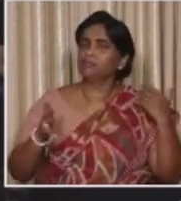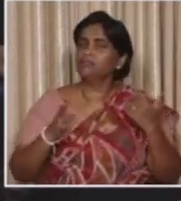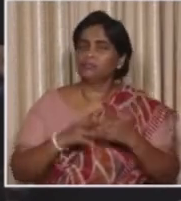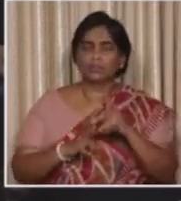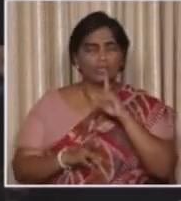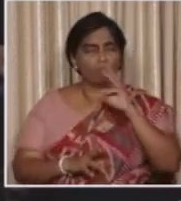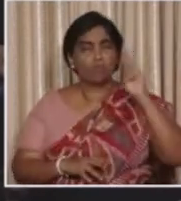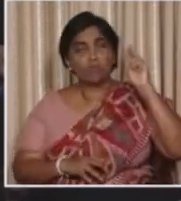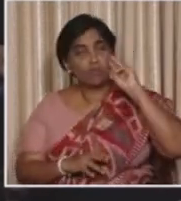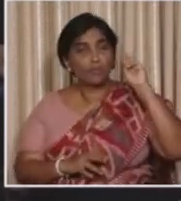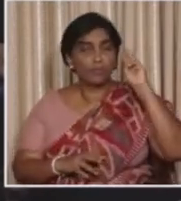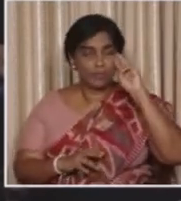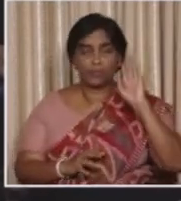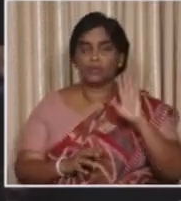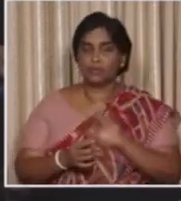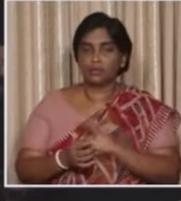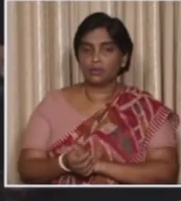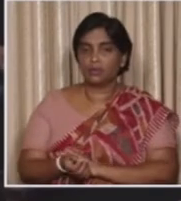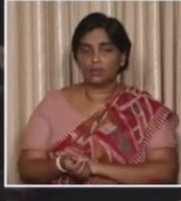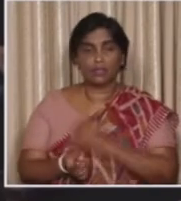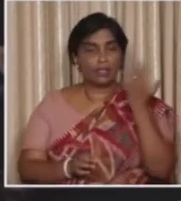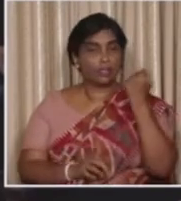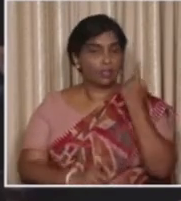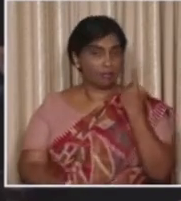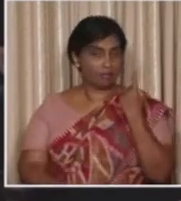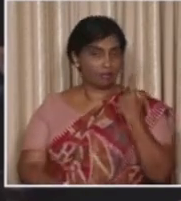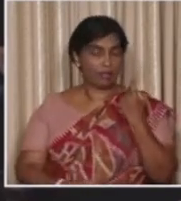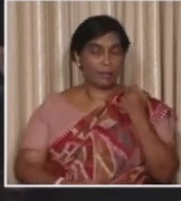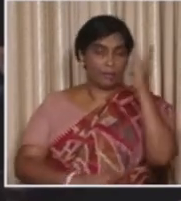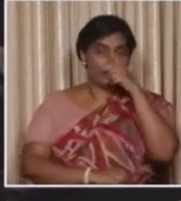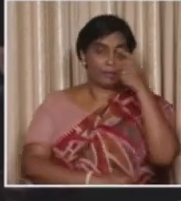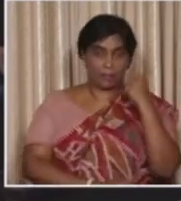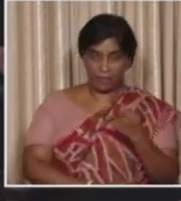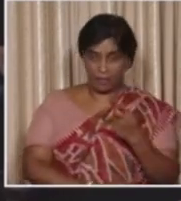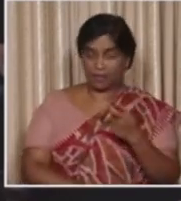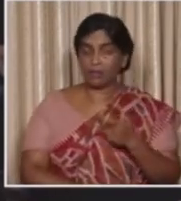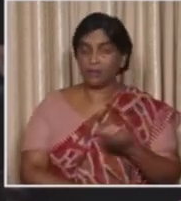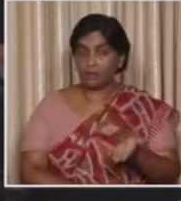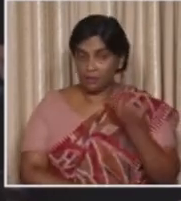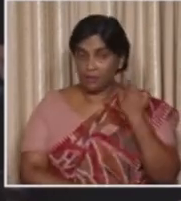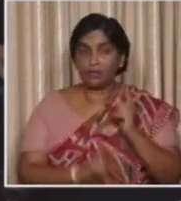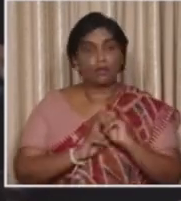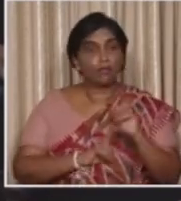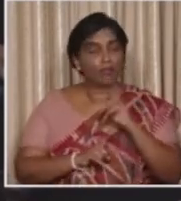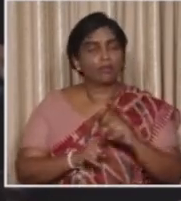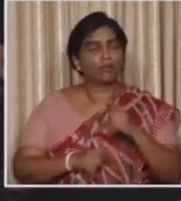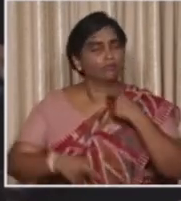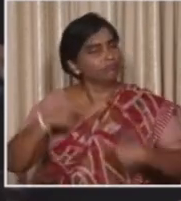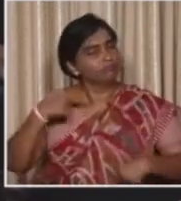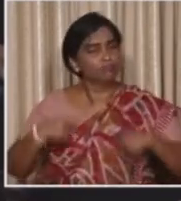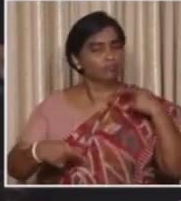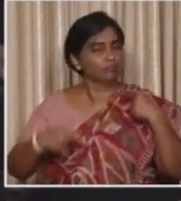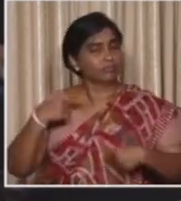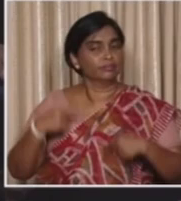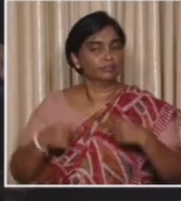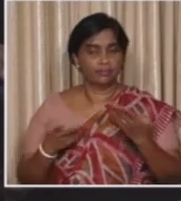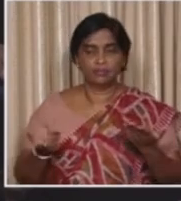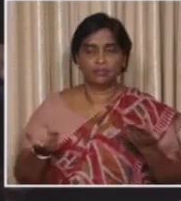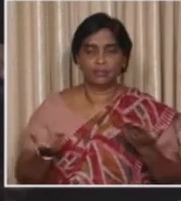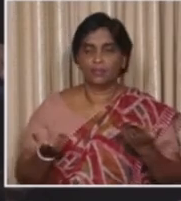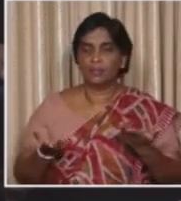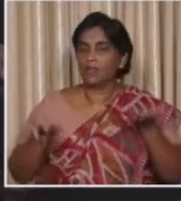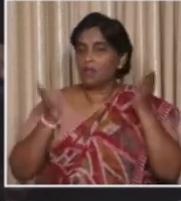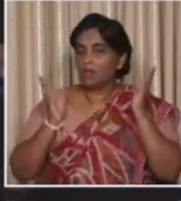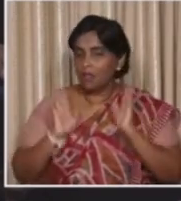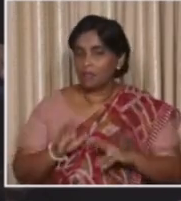පොරොන්දු වෙනවා. එදා රුපියල් 1000 පඩි වැඩිවීම මේ පාර්ලිමේන්තුවේ කොච්චර වාද විවාද කරන්න වුණාද?